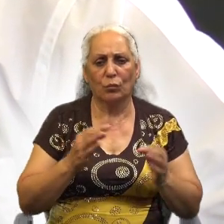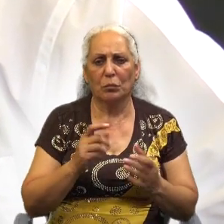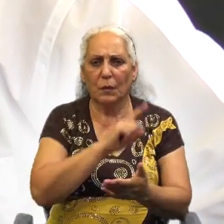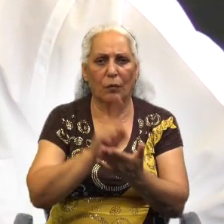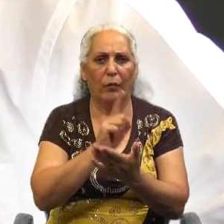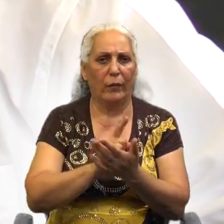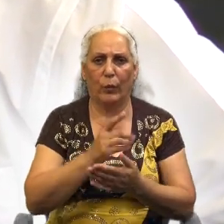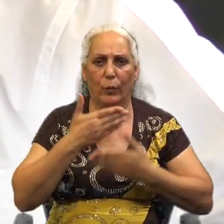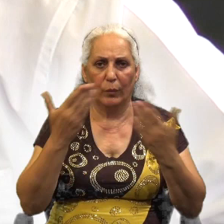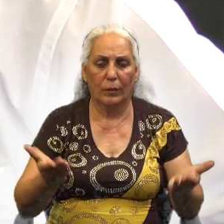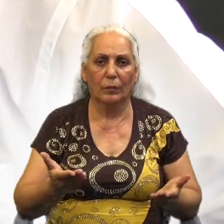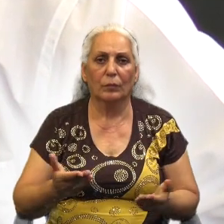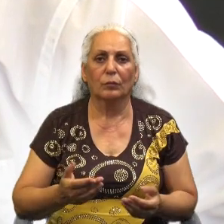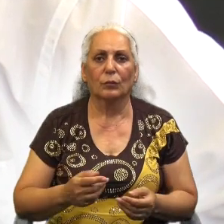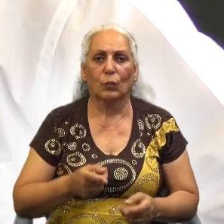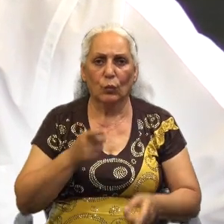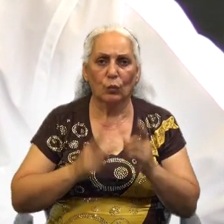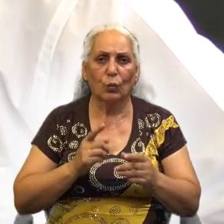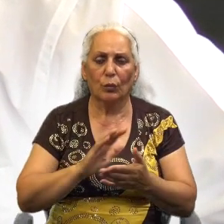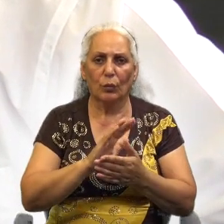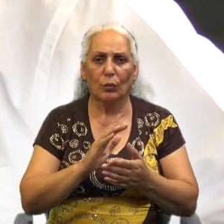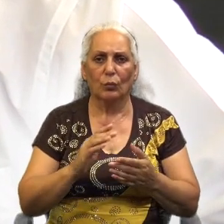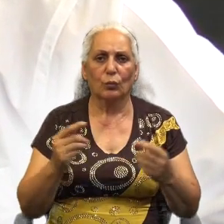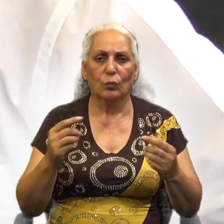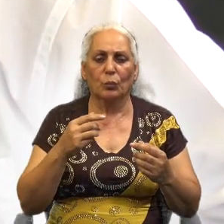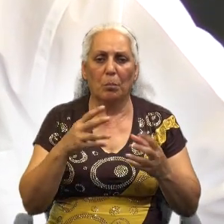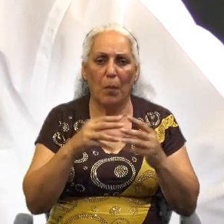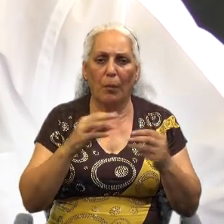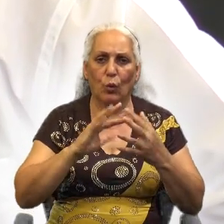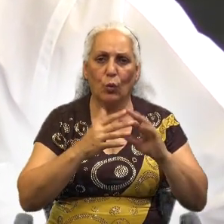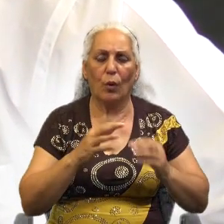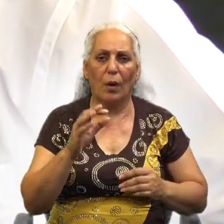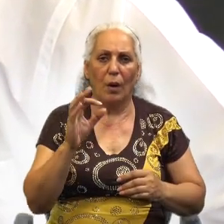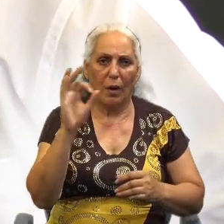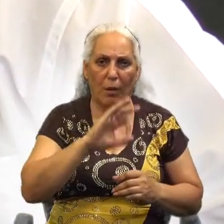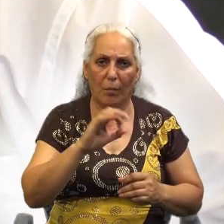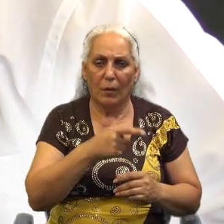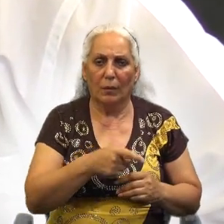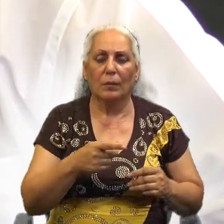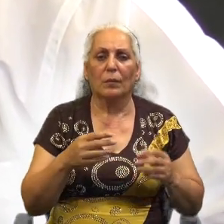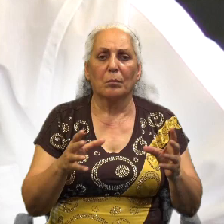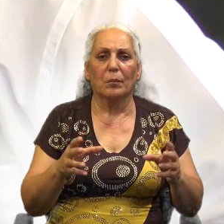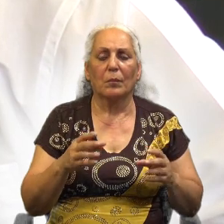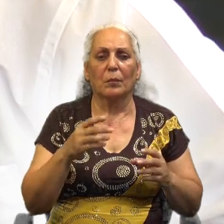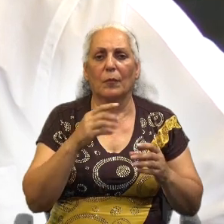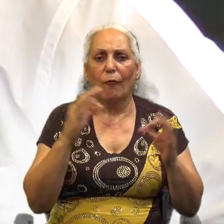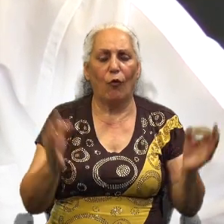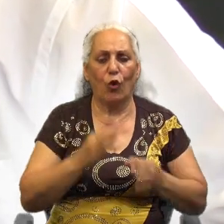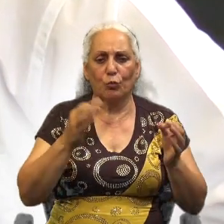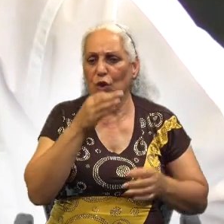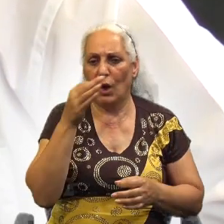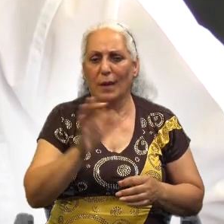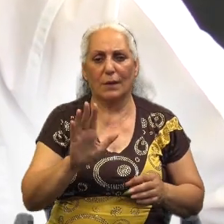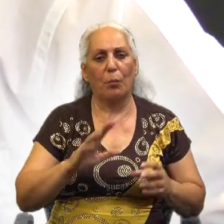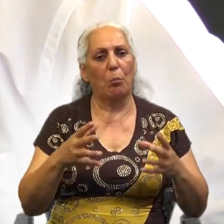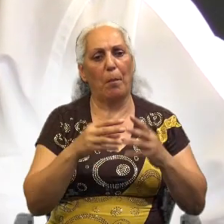քննարկել։ Կոնկրետ Փամբակ գյուղի հետ կապված ոչ մի մարզպետարանի աշխատակից չի ասել, որ